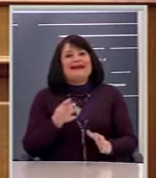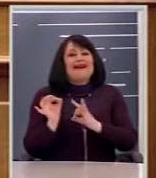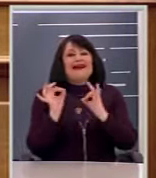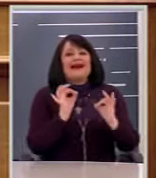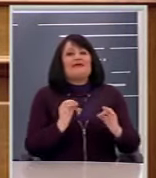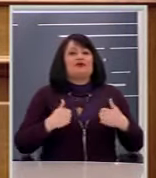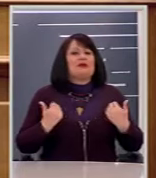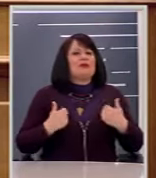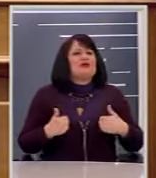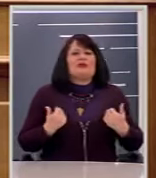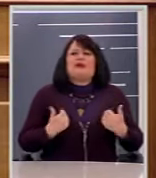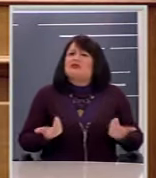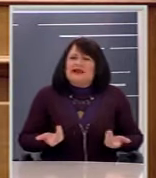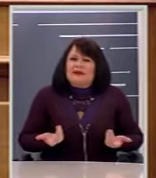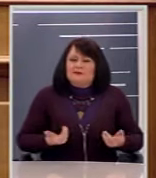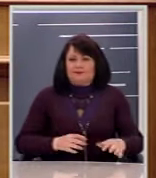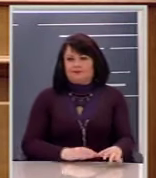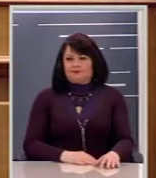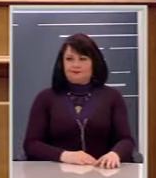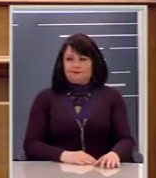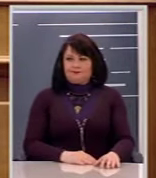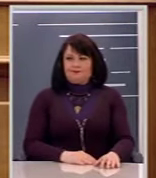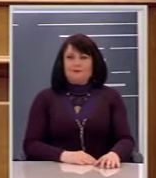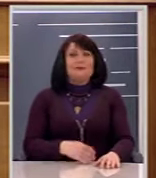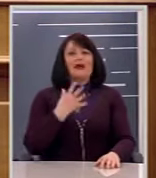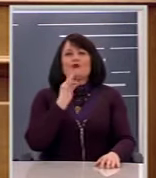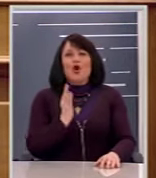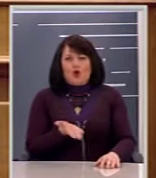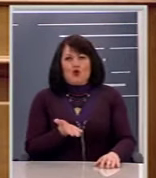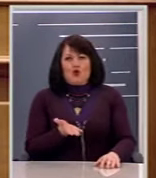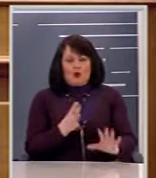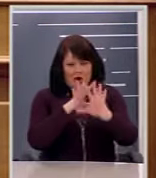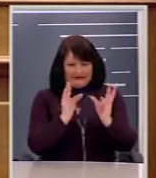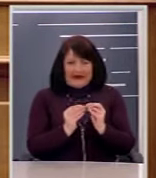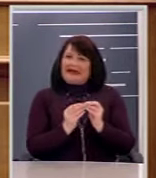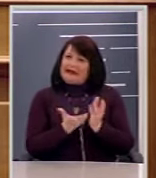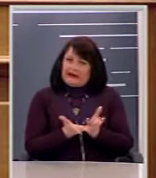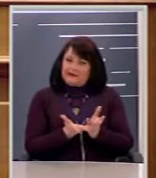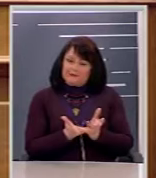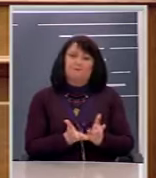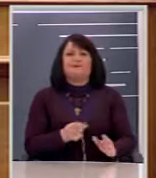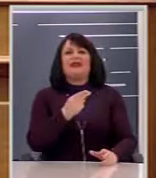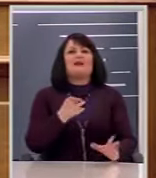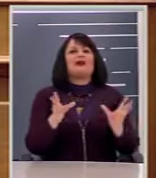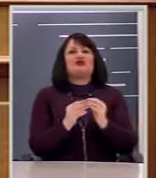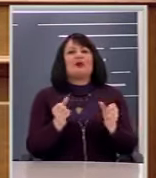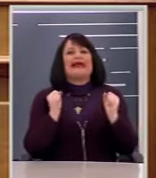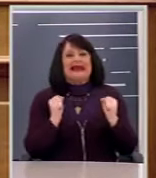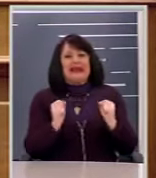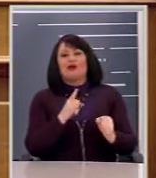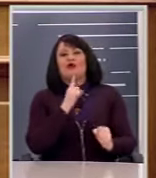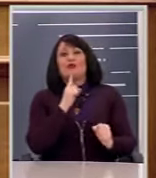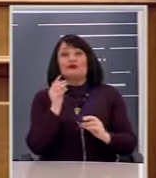παιχνίδια τα οποία παίχθηκαν. Γιατί γίνεται όμως όλο αυτό? Γίνεται όλο αυτό διότι στον τομέα της υγείας, όπως και στον τομέα